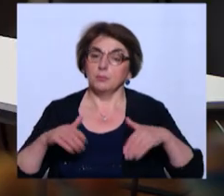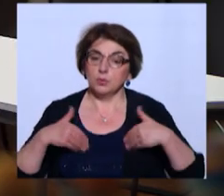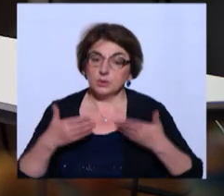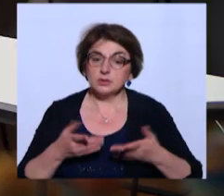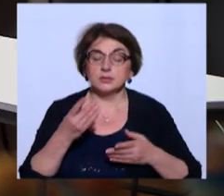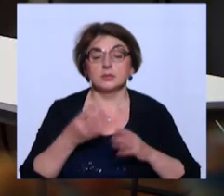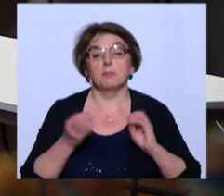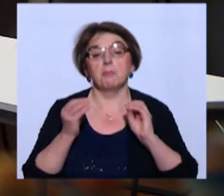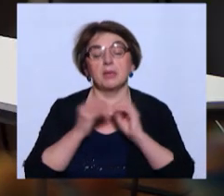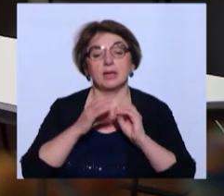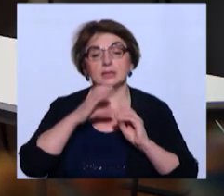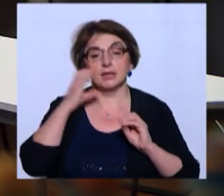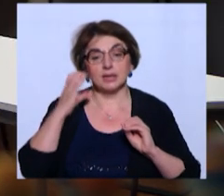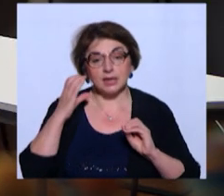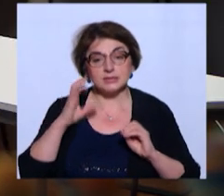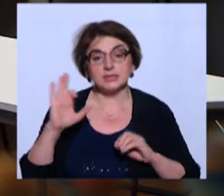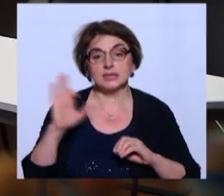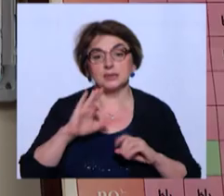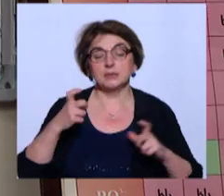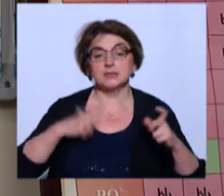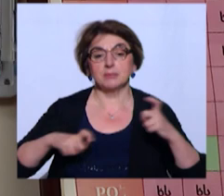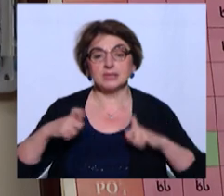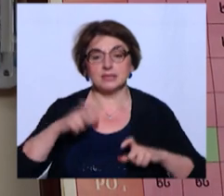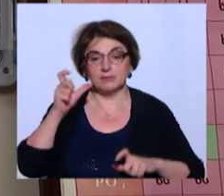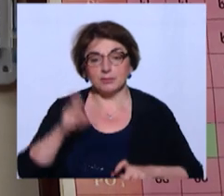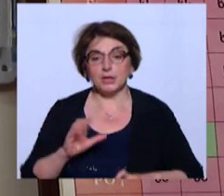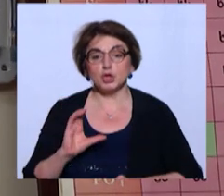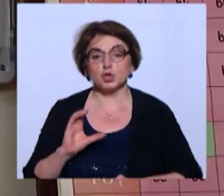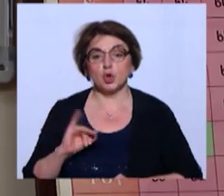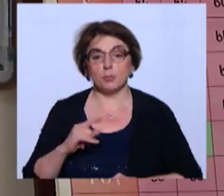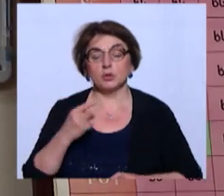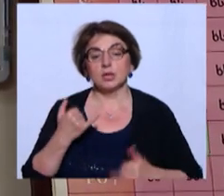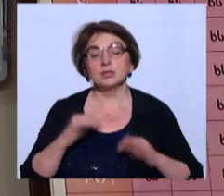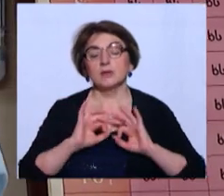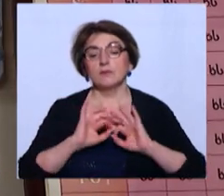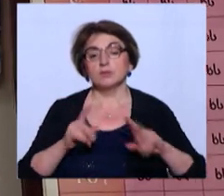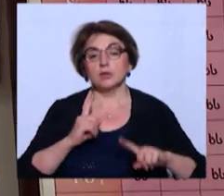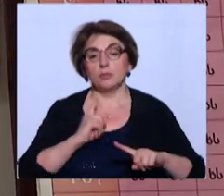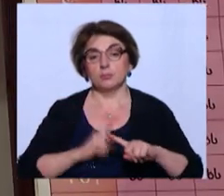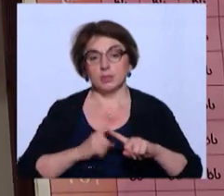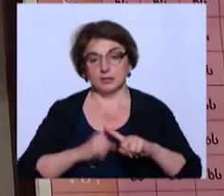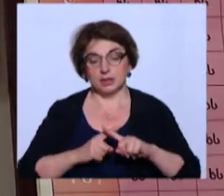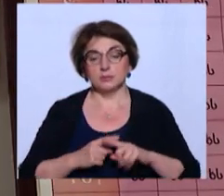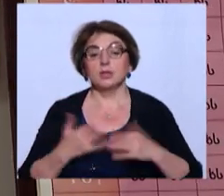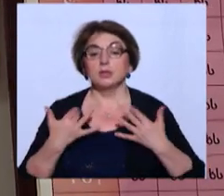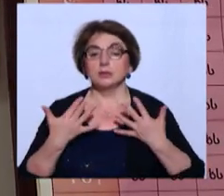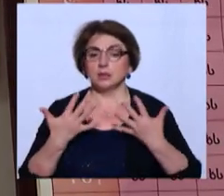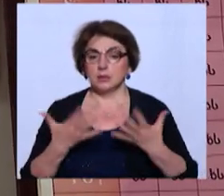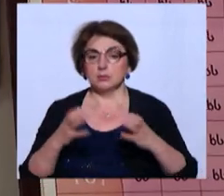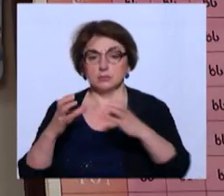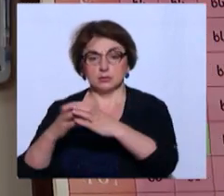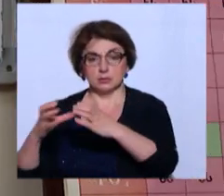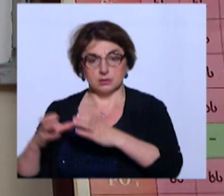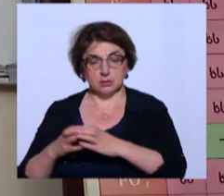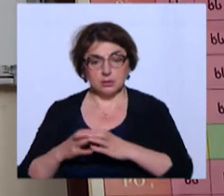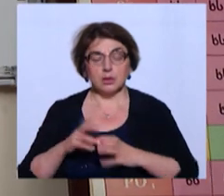მოგესალმები, მე ვარ შენი 10 კლასის ქიმიის მასწავლებელი სოფო. დღეს ჩვენ ვისაუბრებთ მეტალებზე. თანამედროვე კლასიფიკაციით პერიოდულობის